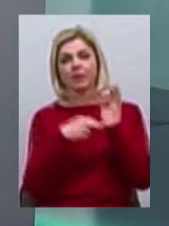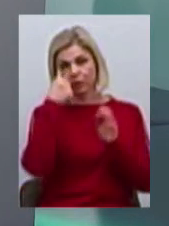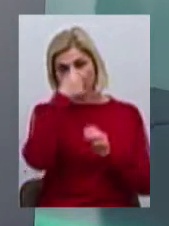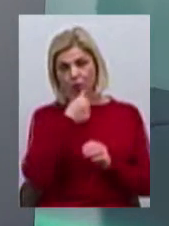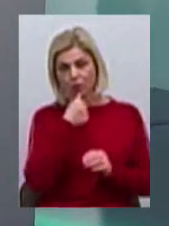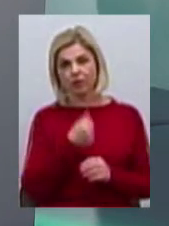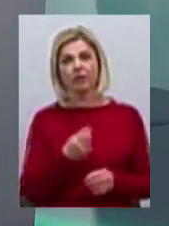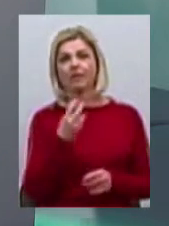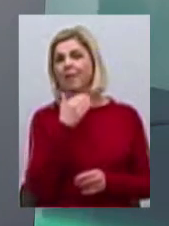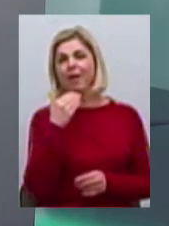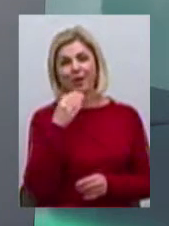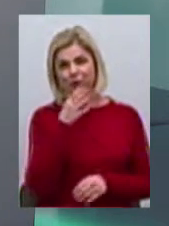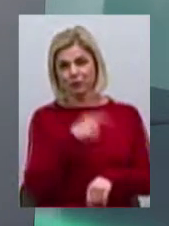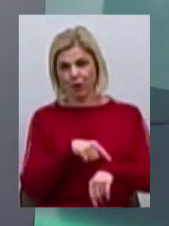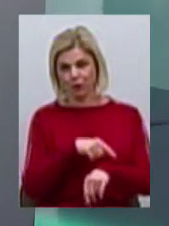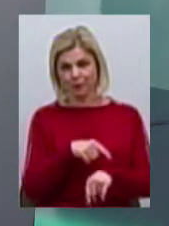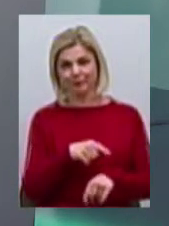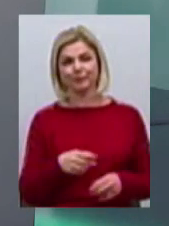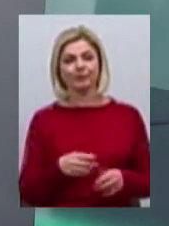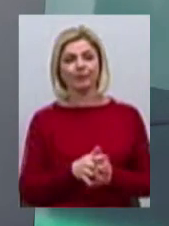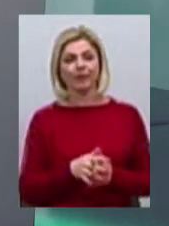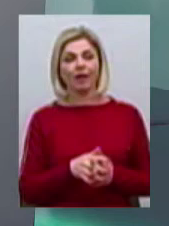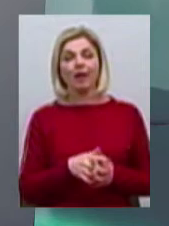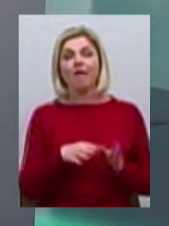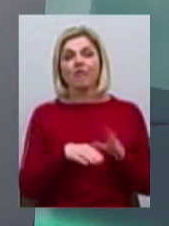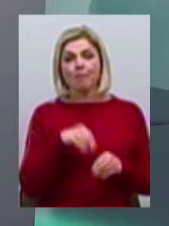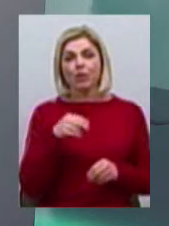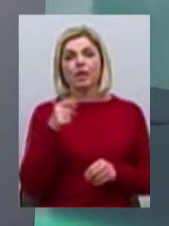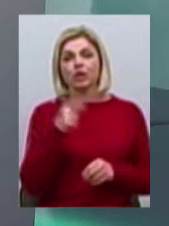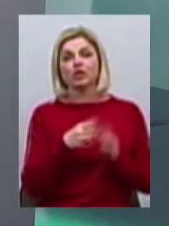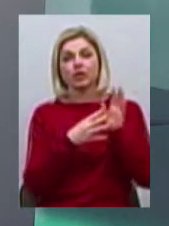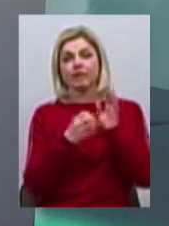небагато часу. Значить, вибори 1917 року,